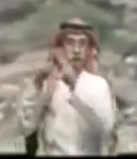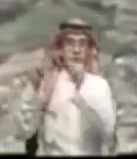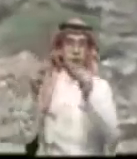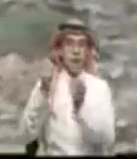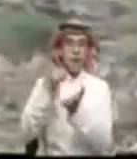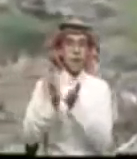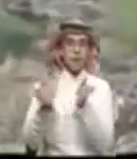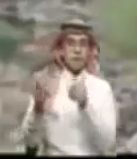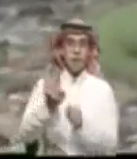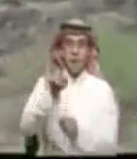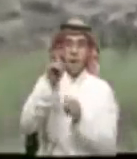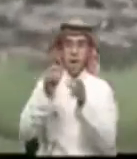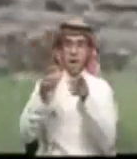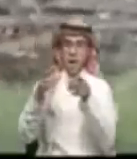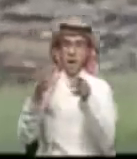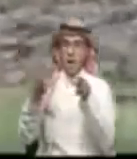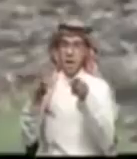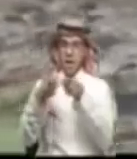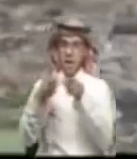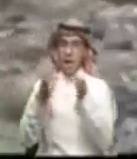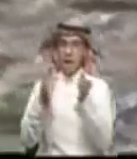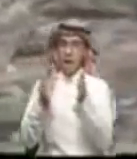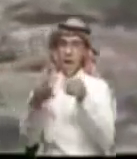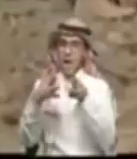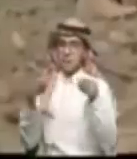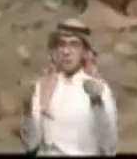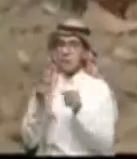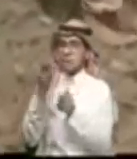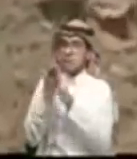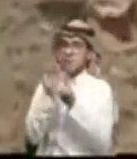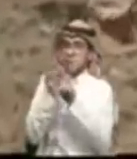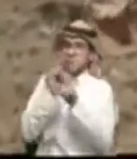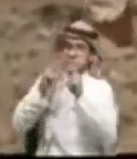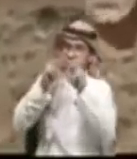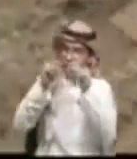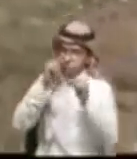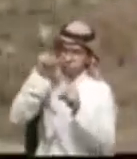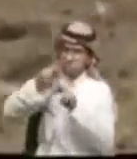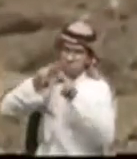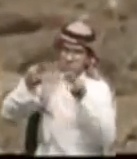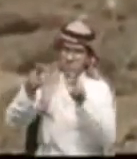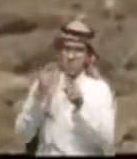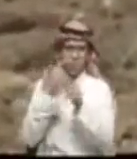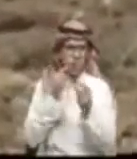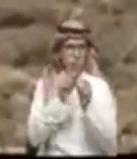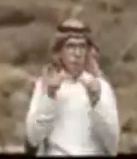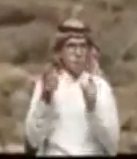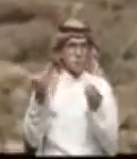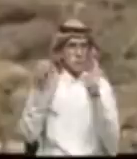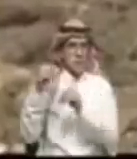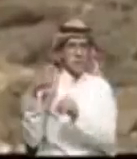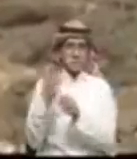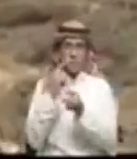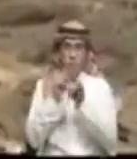كما تمكن طيران التحالف العربي من تدمير 18 موقعا لآليات ومنصات